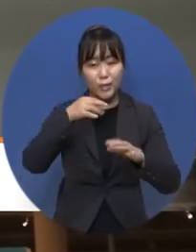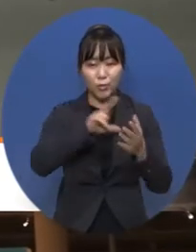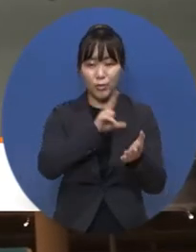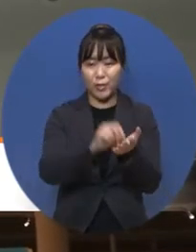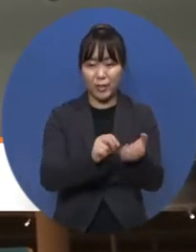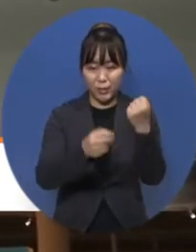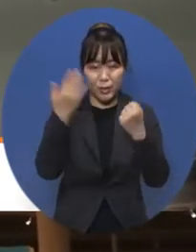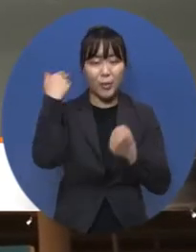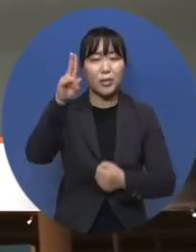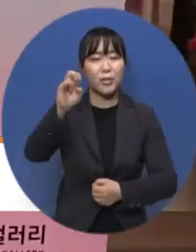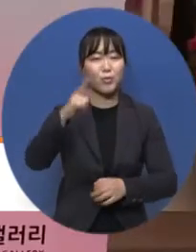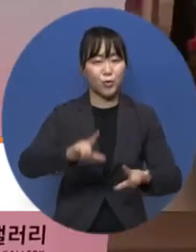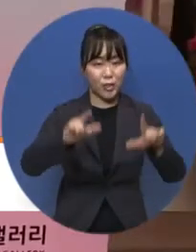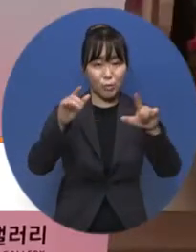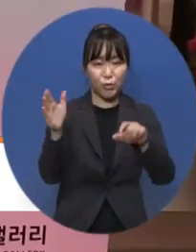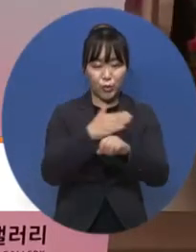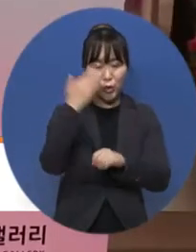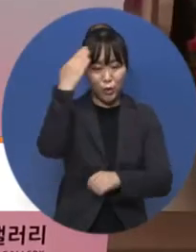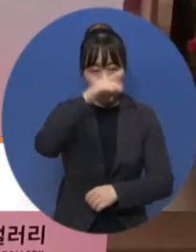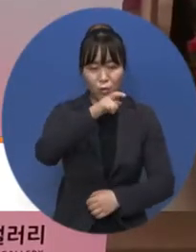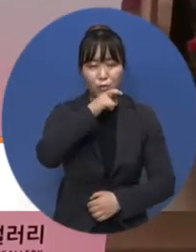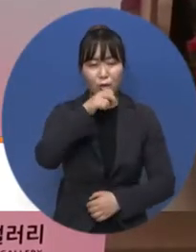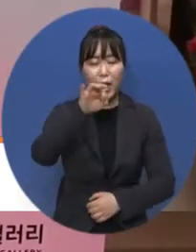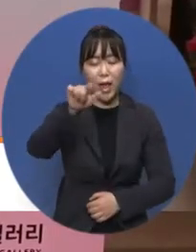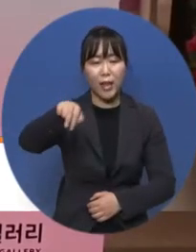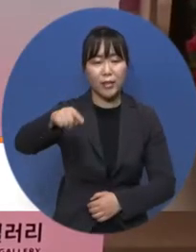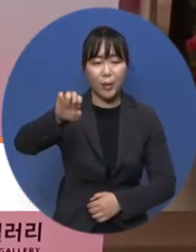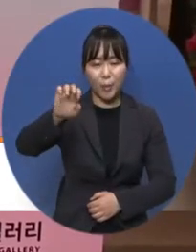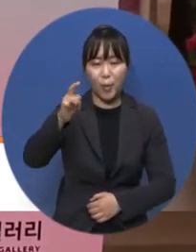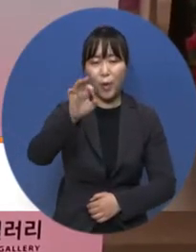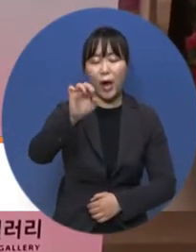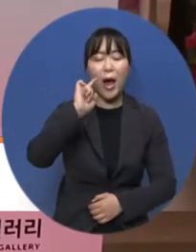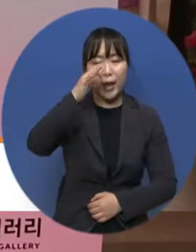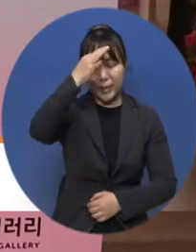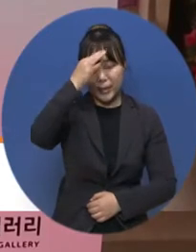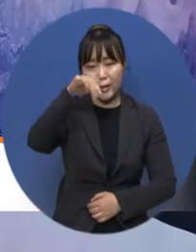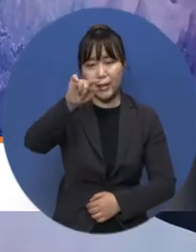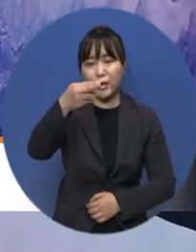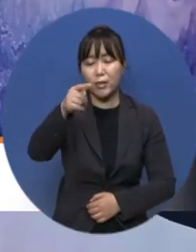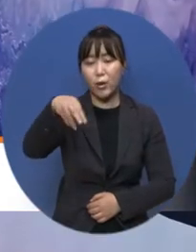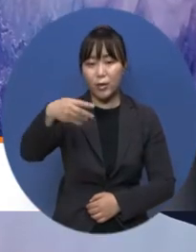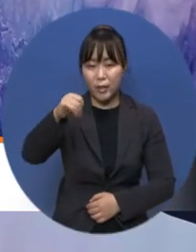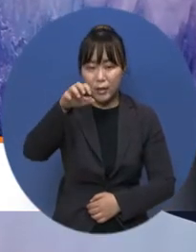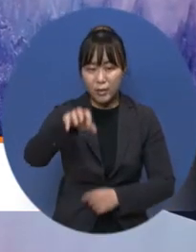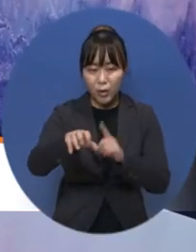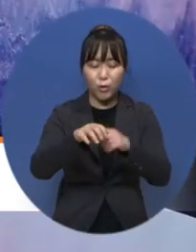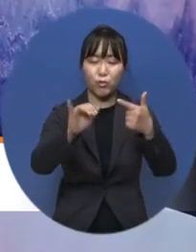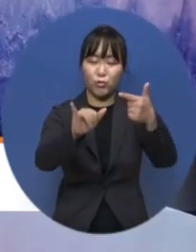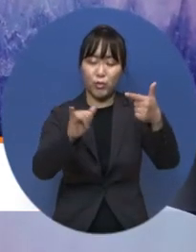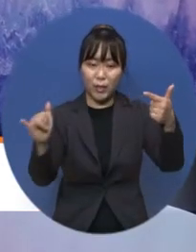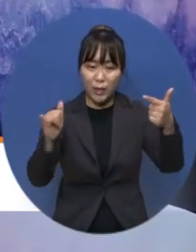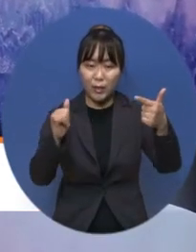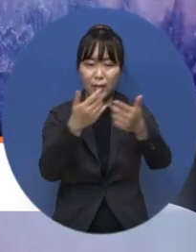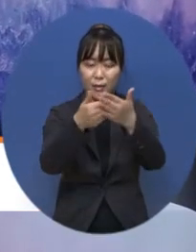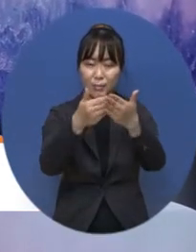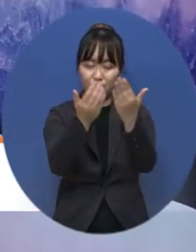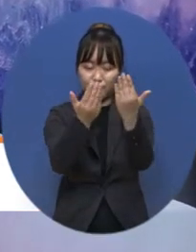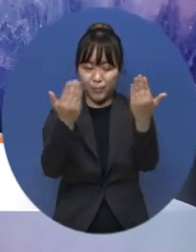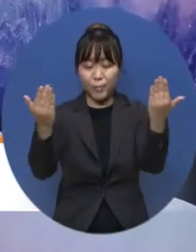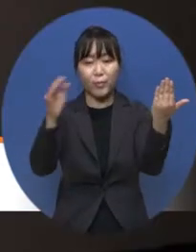지난 26일부터 여수 엑스포 아트 갤러리에서 6인의 작품이 전시되고